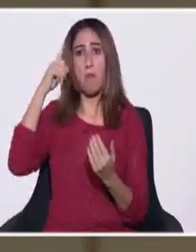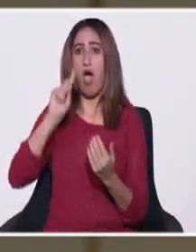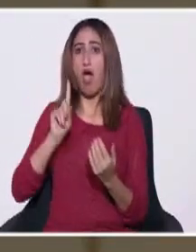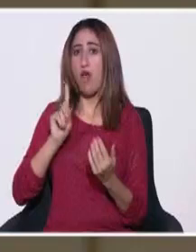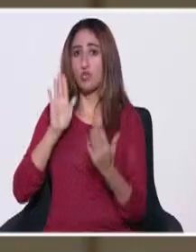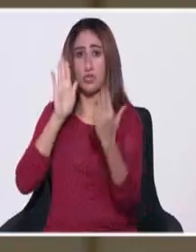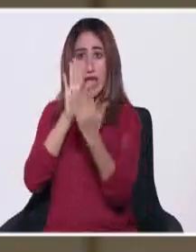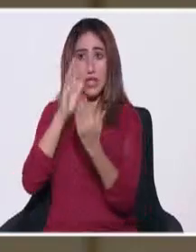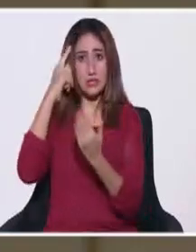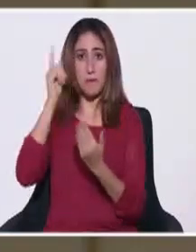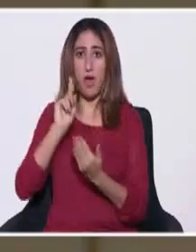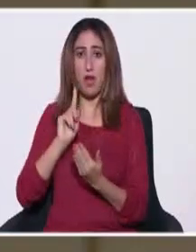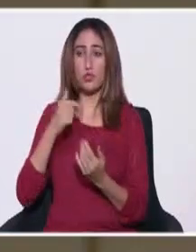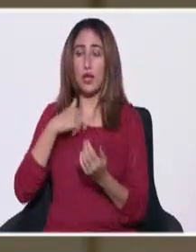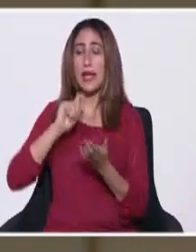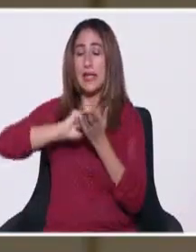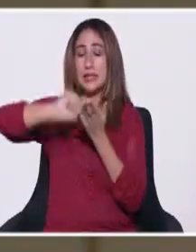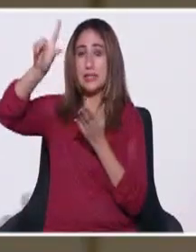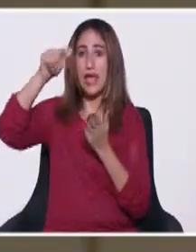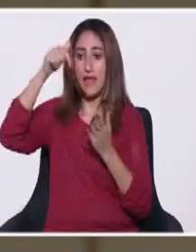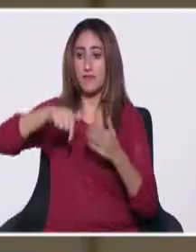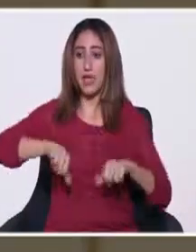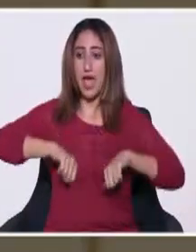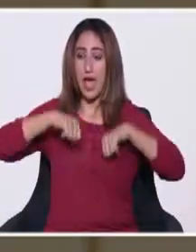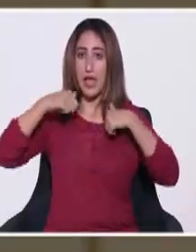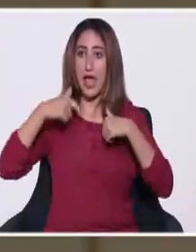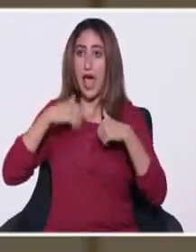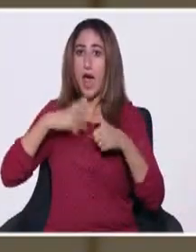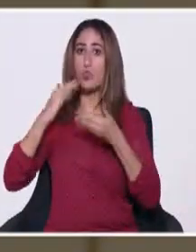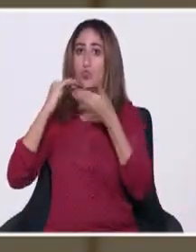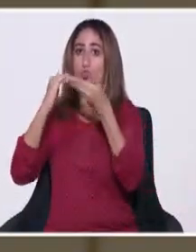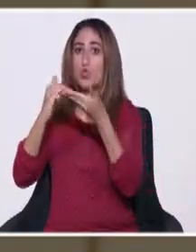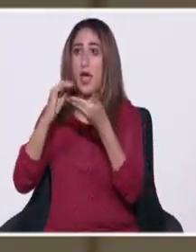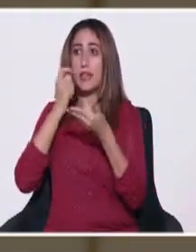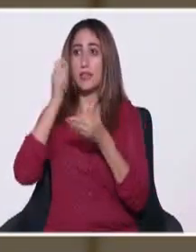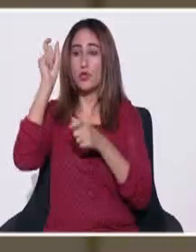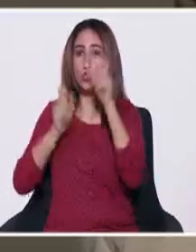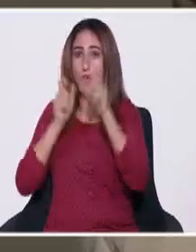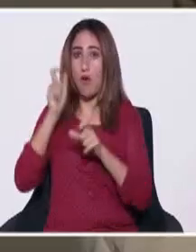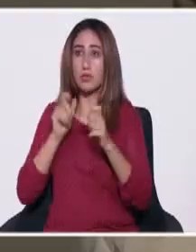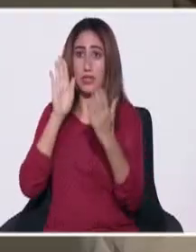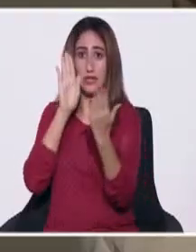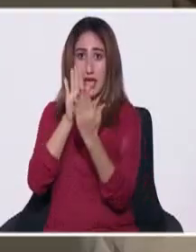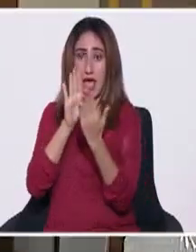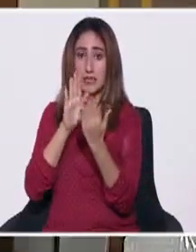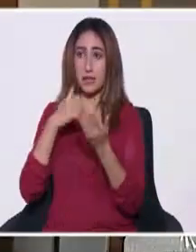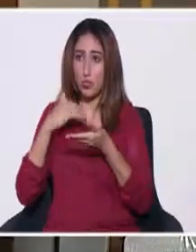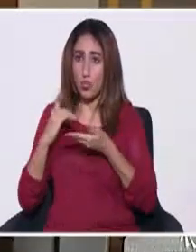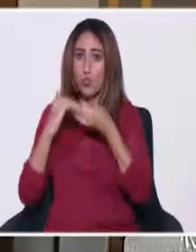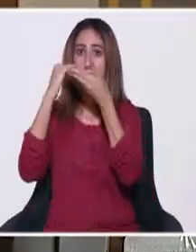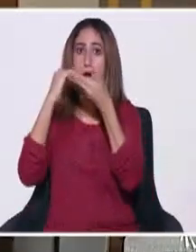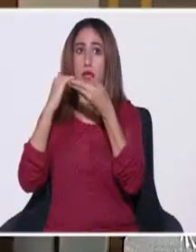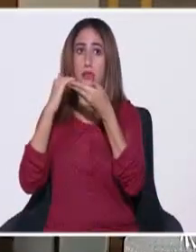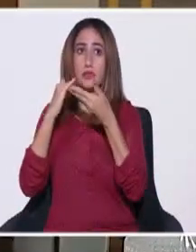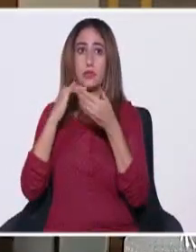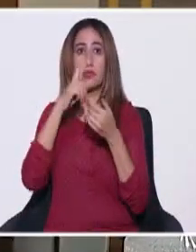انه انا عندي رسالة في الحياة اني اساعد الناس على انهم يتجاوزوا التحديات دي. واحدة واحدة بدأت